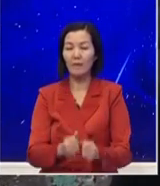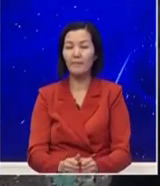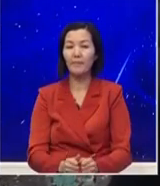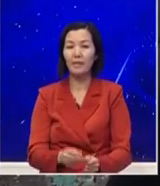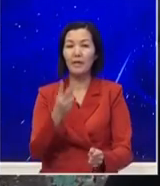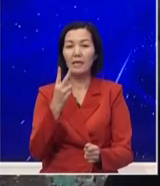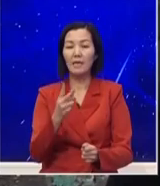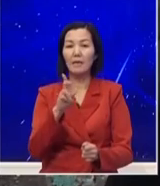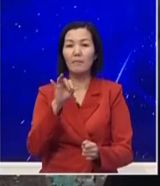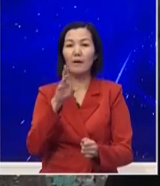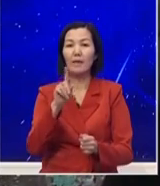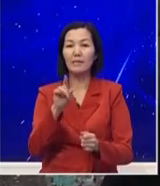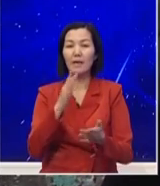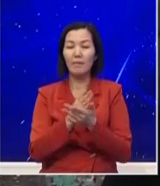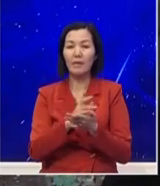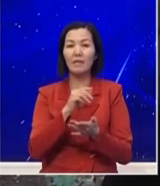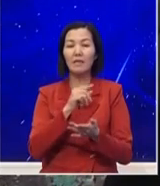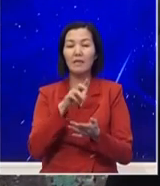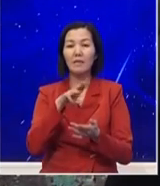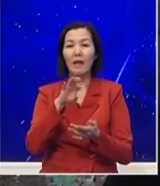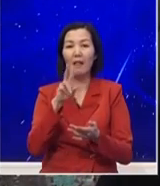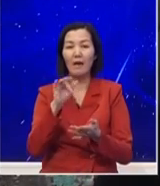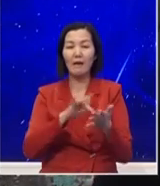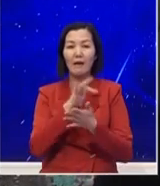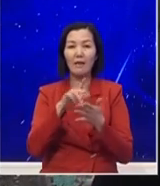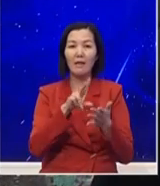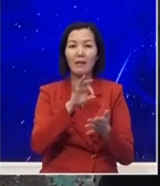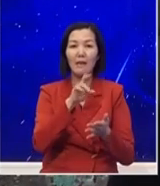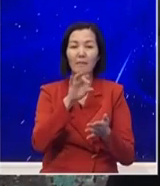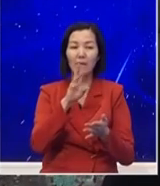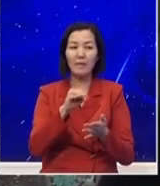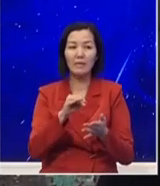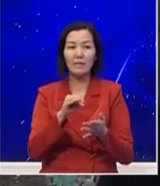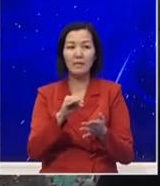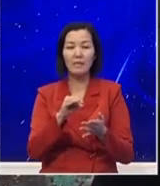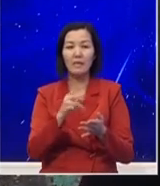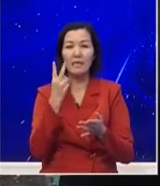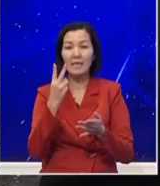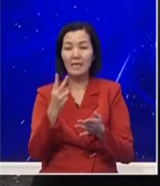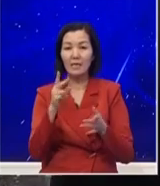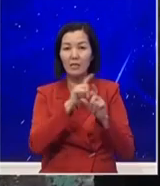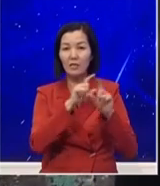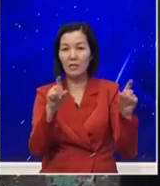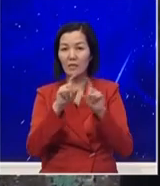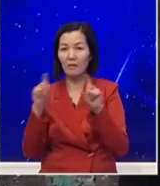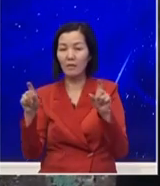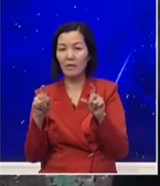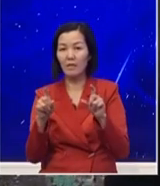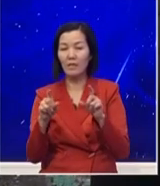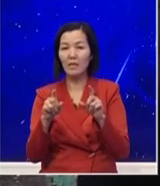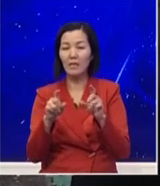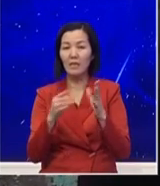екі базамыз бар. Қазір Талғар қаласында лабиринт деген база, спортивный деген база. Ол жерде разный сценарий бойынша